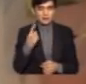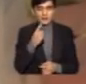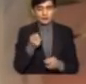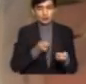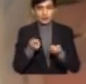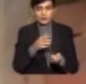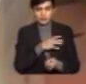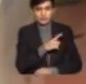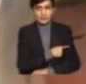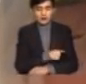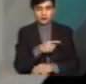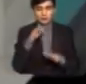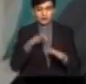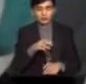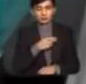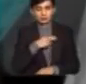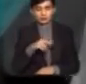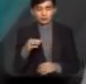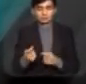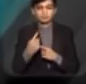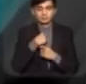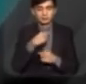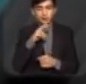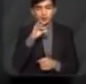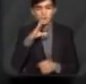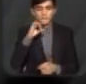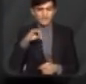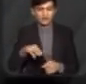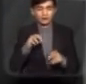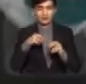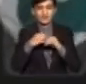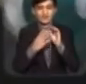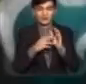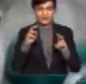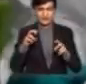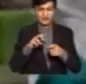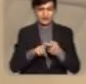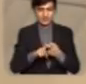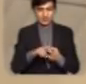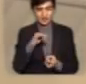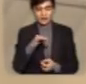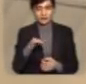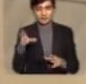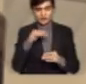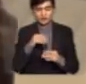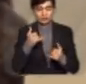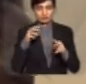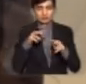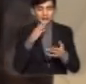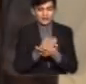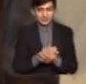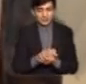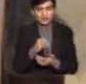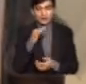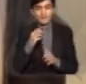медучреждения скончавшимся от вспышки к вид 19 по всемирной организации здравоохранения ситуацию держит под контролем по их